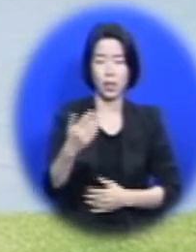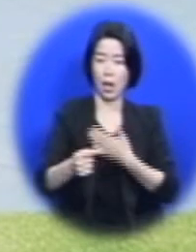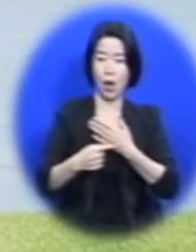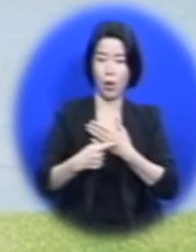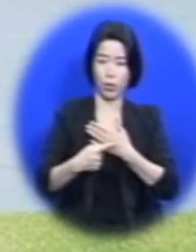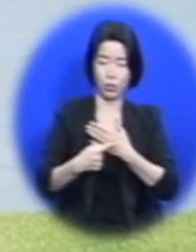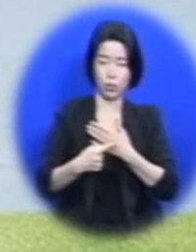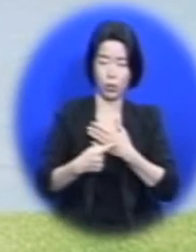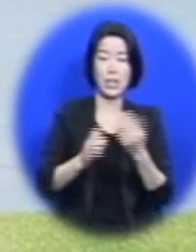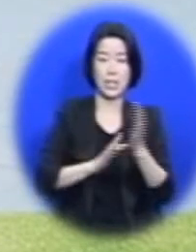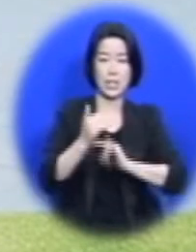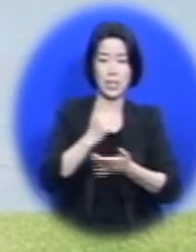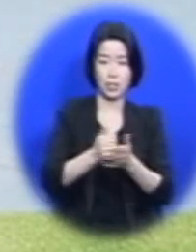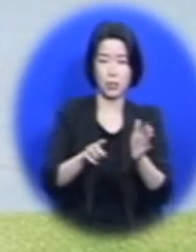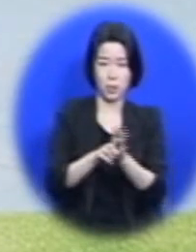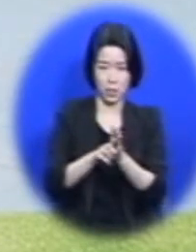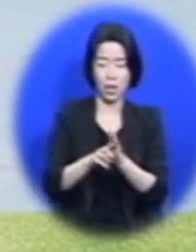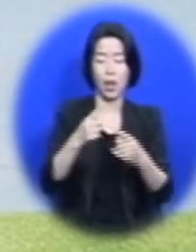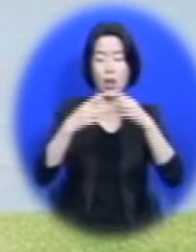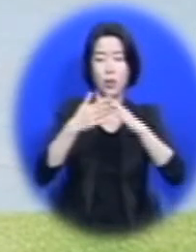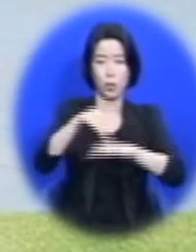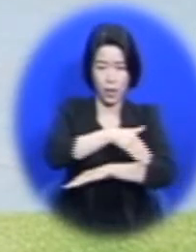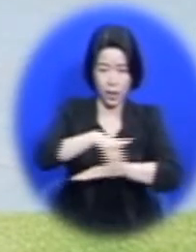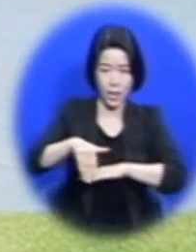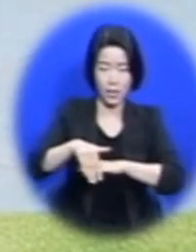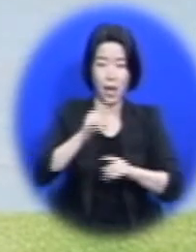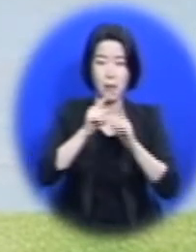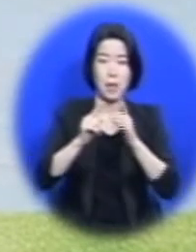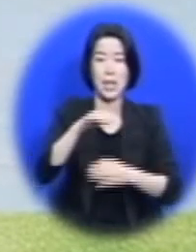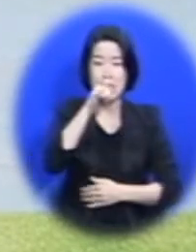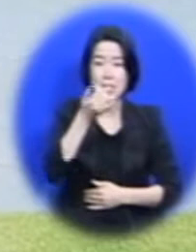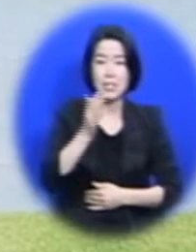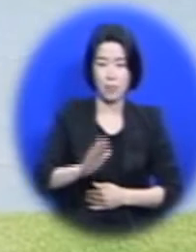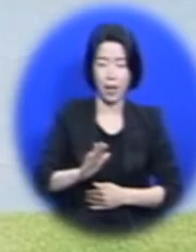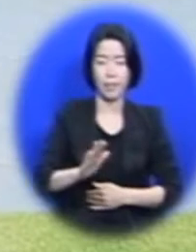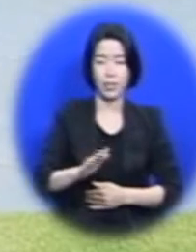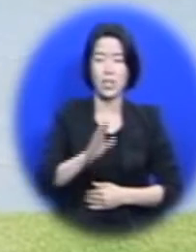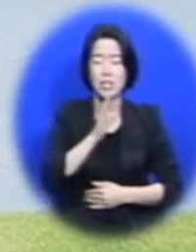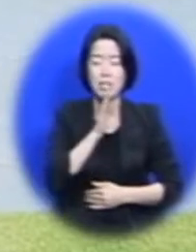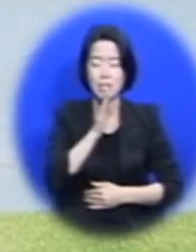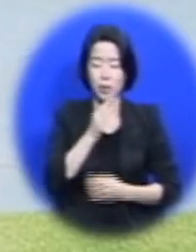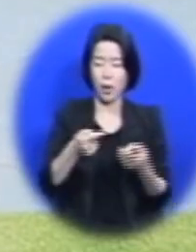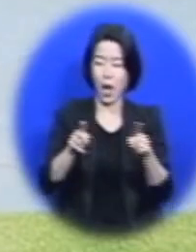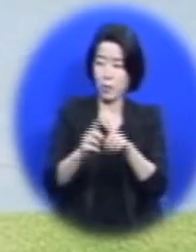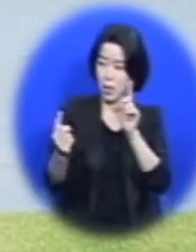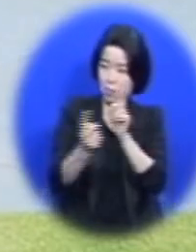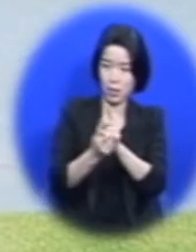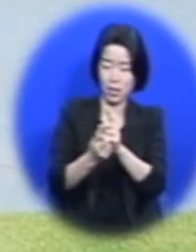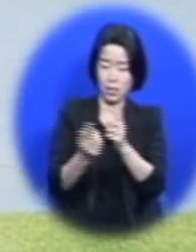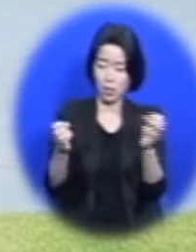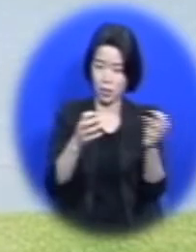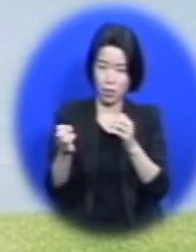겉으로는 예수님을 믿는다, 교회를 다닌다 하기는 하지만 실제로 같이 만나서